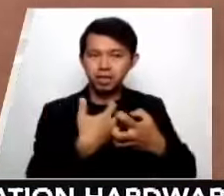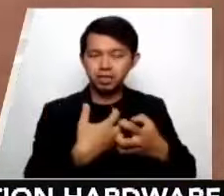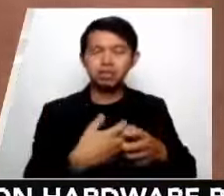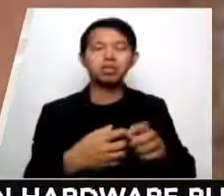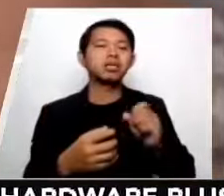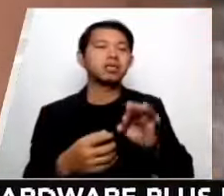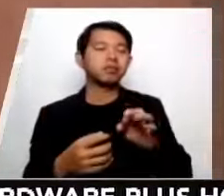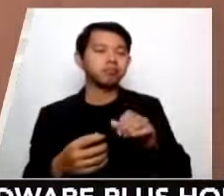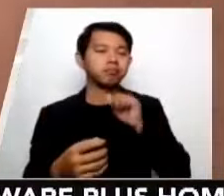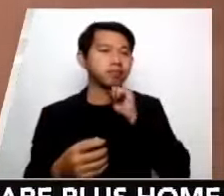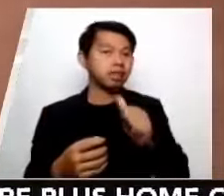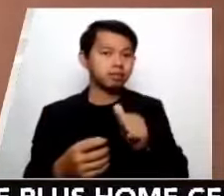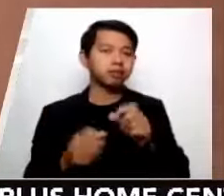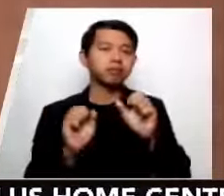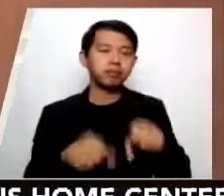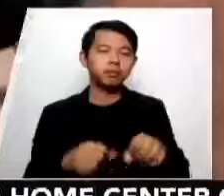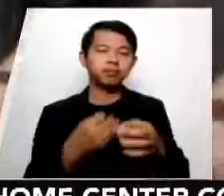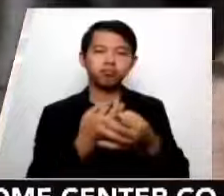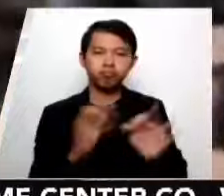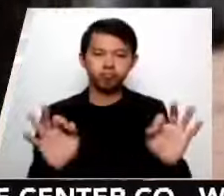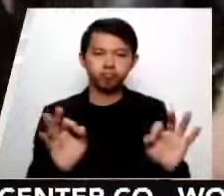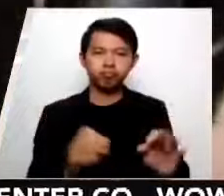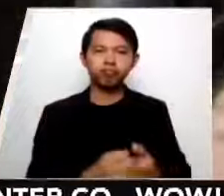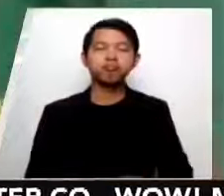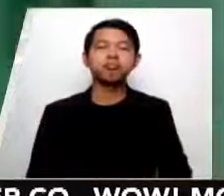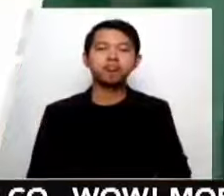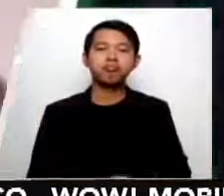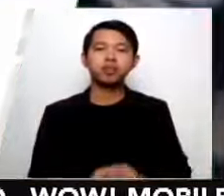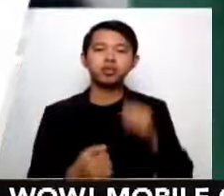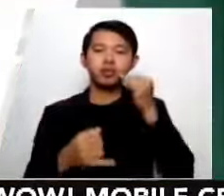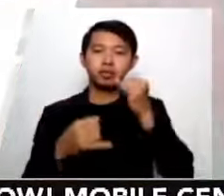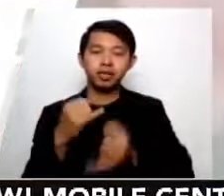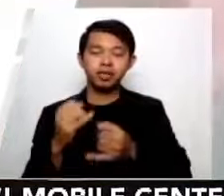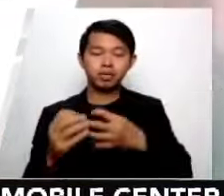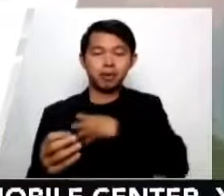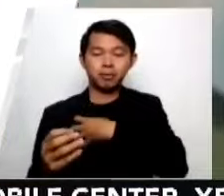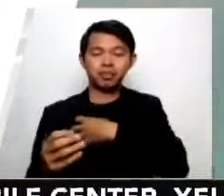Bugayong Jr. na hindi napatunayang nagpaputok ng baril.